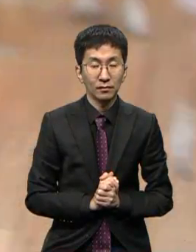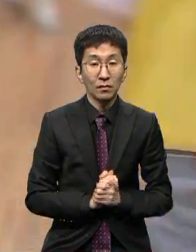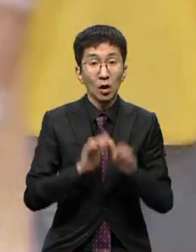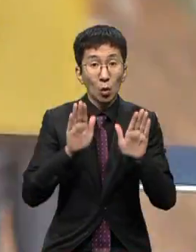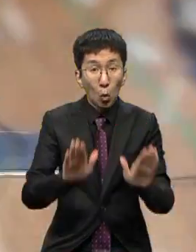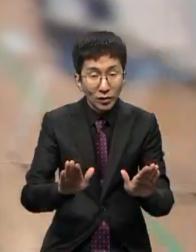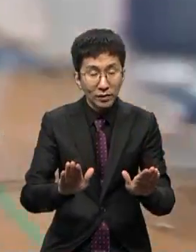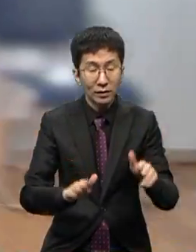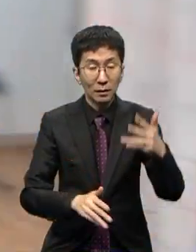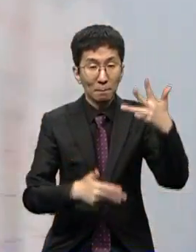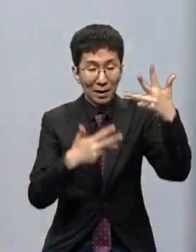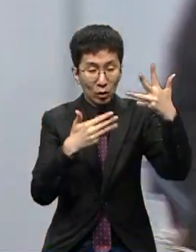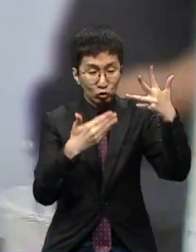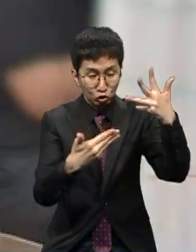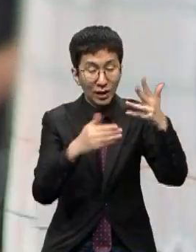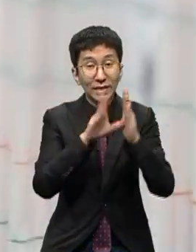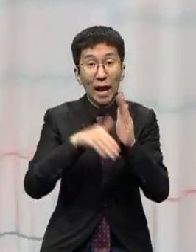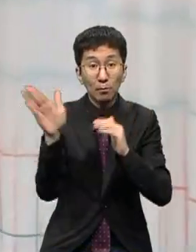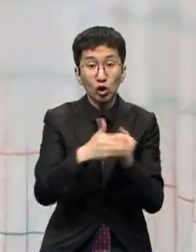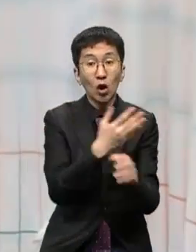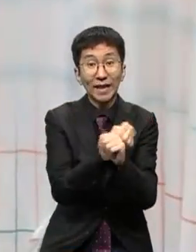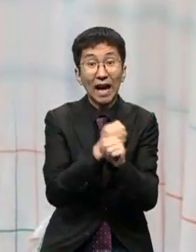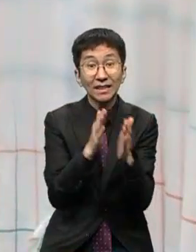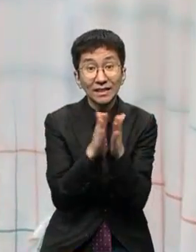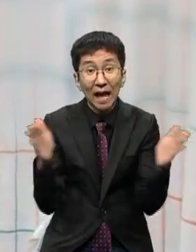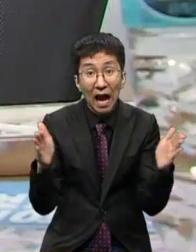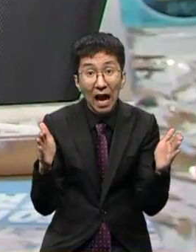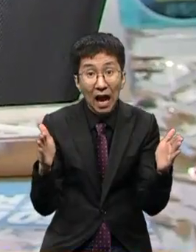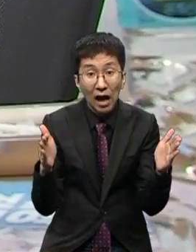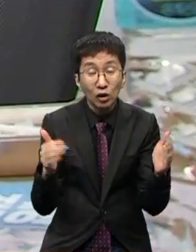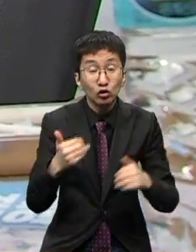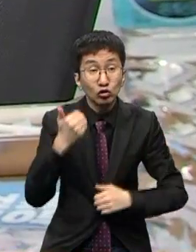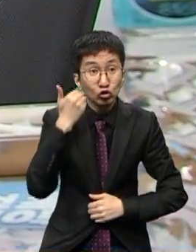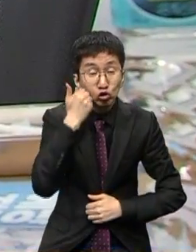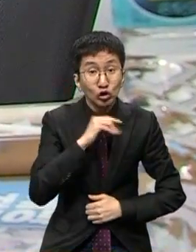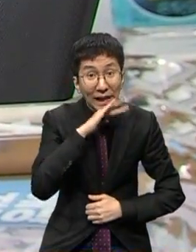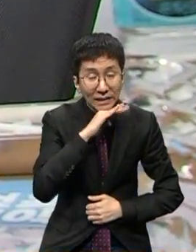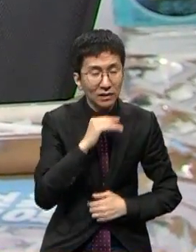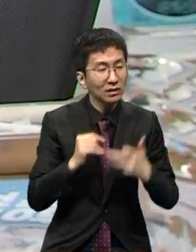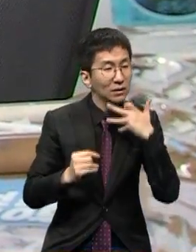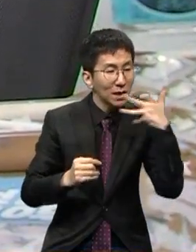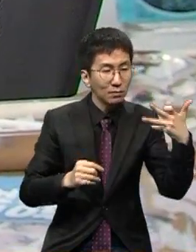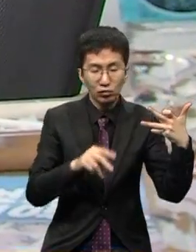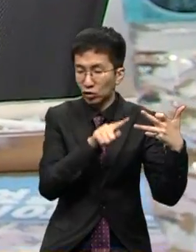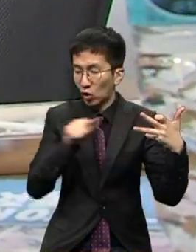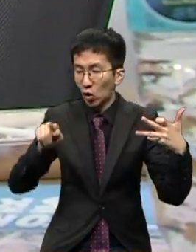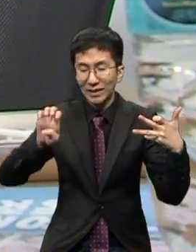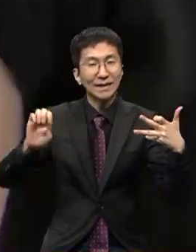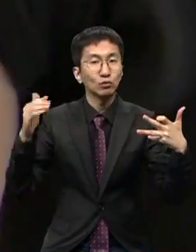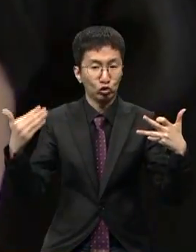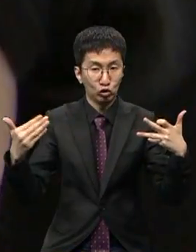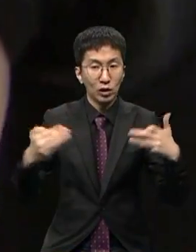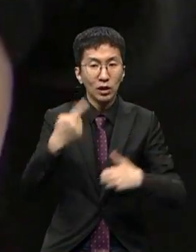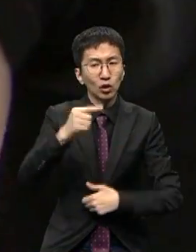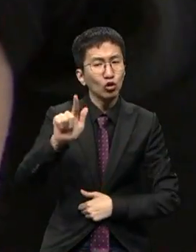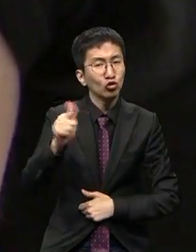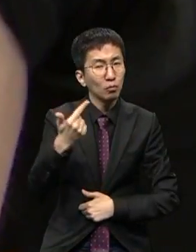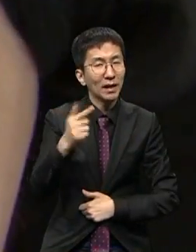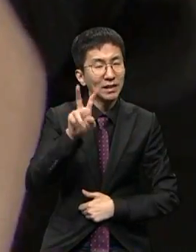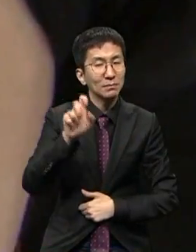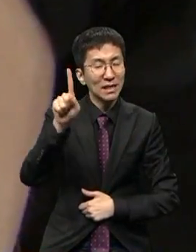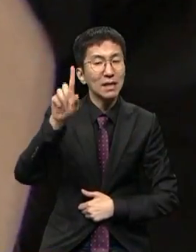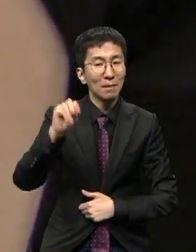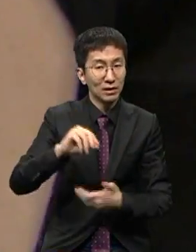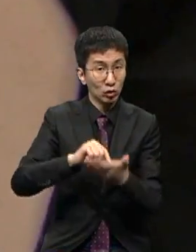오는 9일 예약이 시작되는 10 8에서 49세 접종 대상자는 1600 21만 명으로 50대 대상자 의